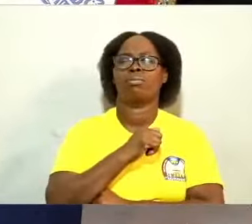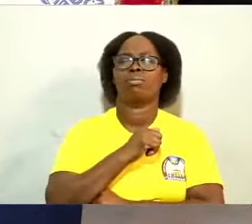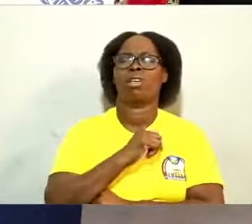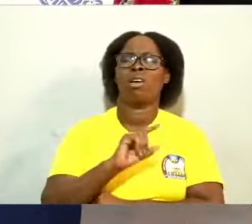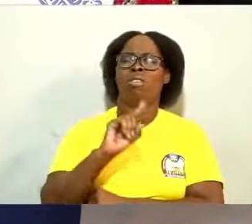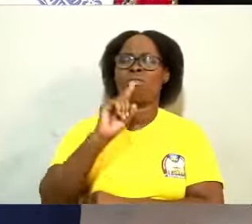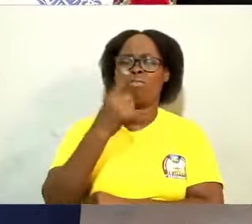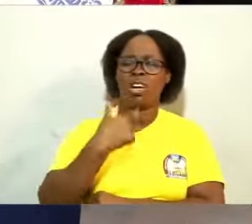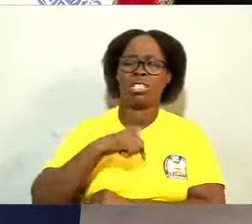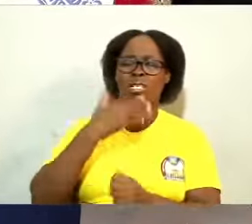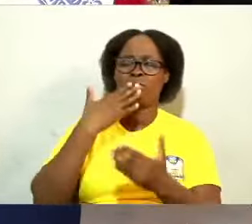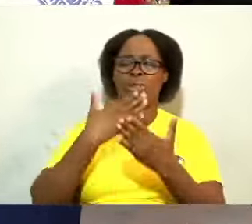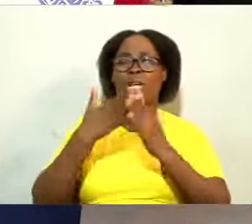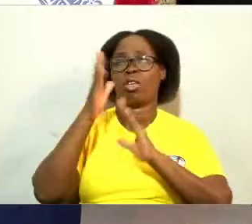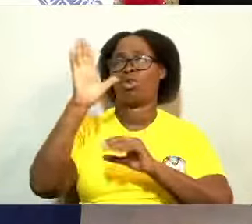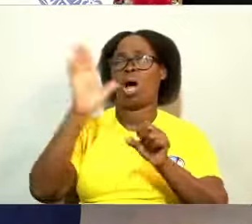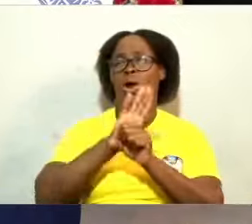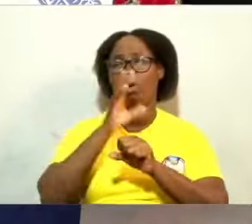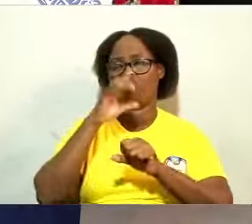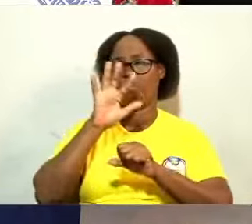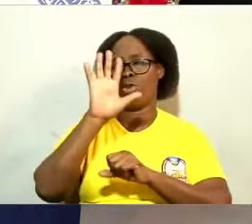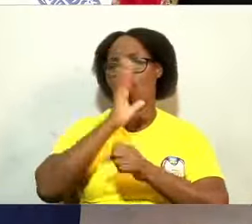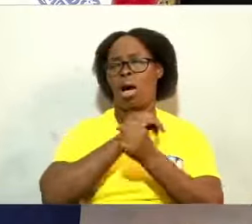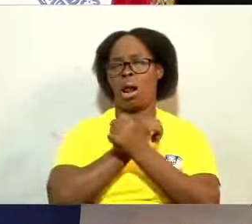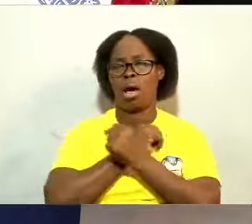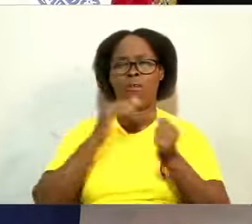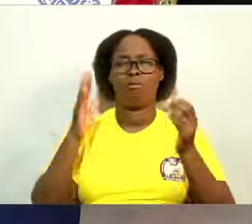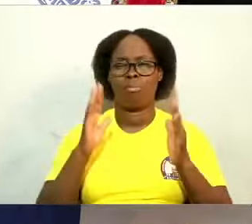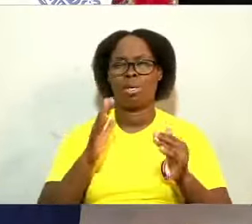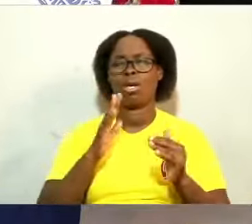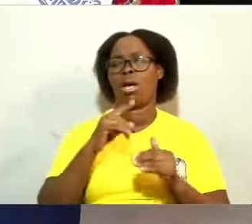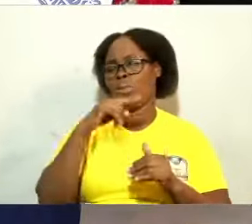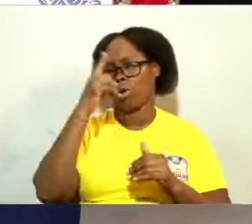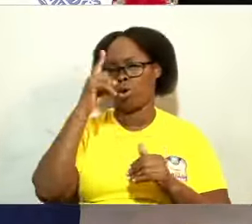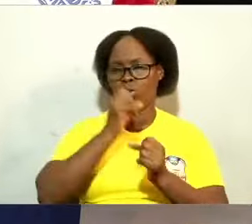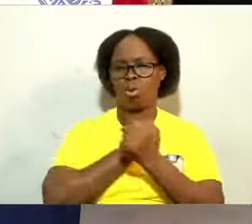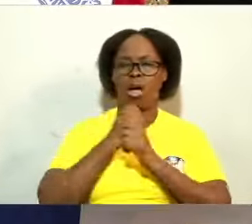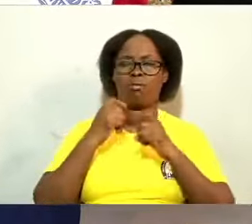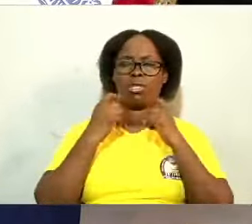kwanza tuwakushukuru sana kwa upendo wako mkuu, kupenda walio wenye dhambi.